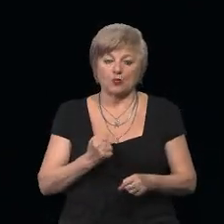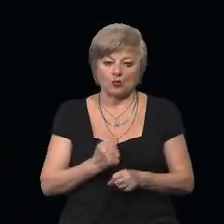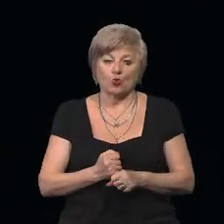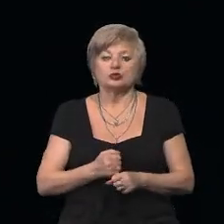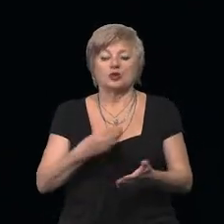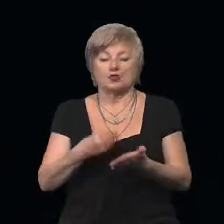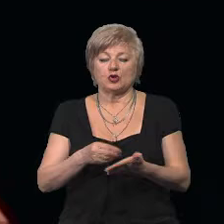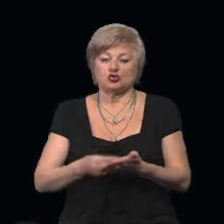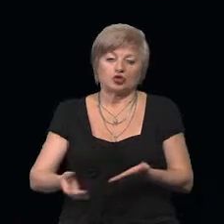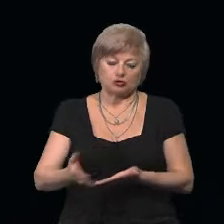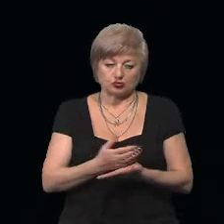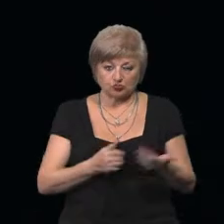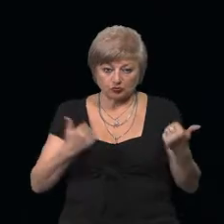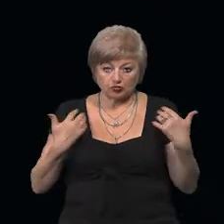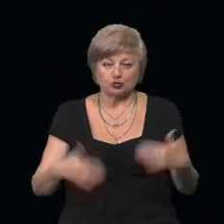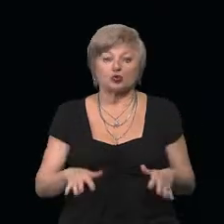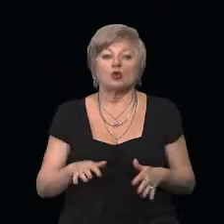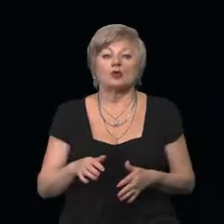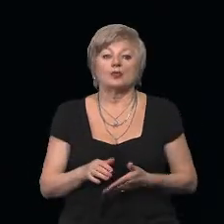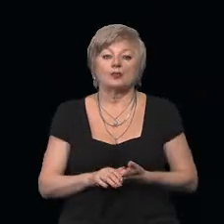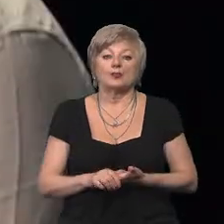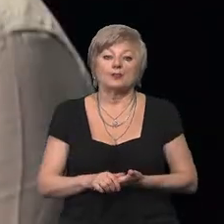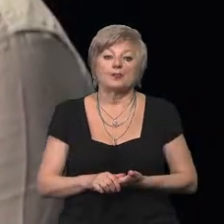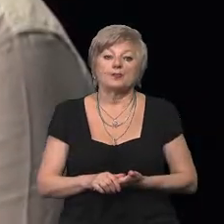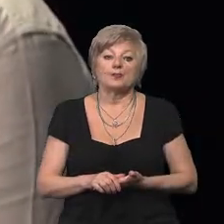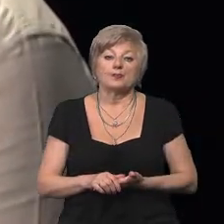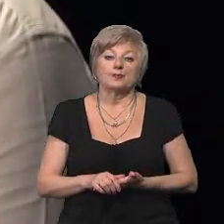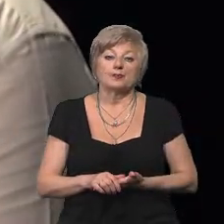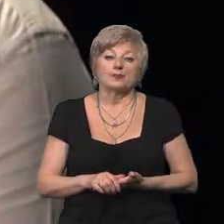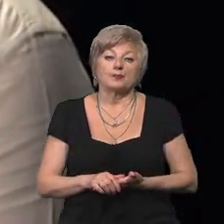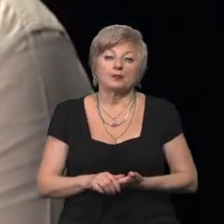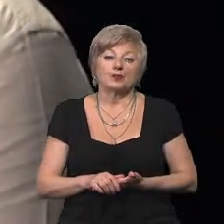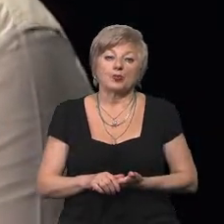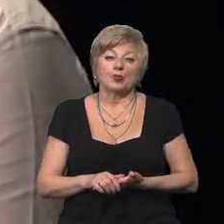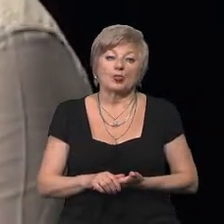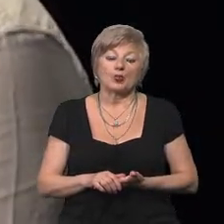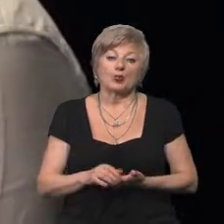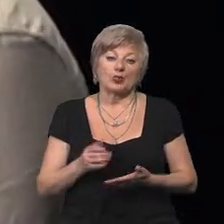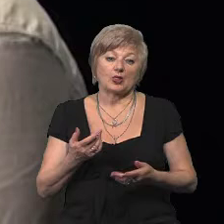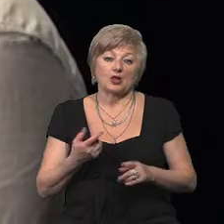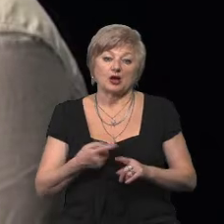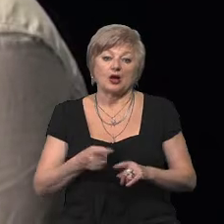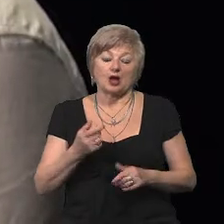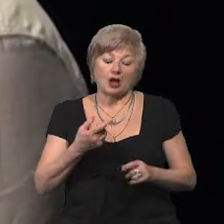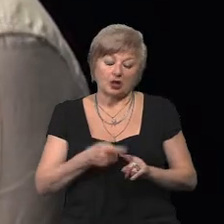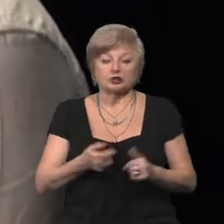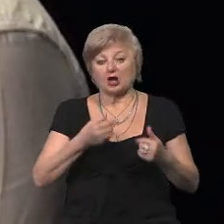бюджету фінансується. Чому не доєднатися до них? Чому ні? Це дуже хороша